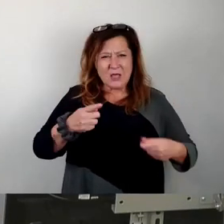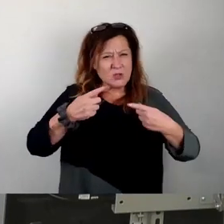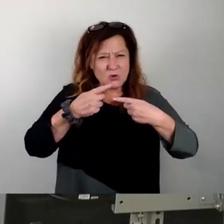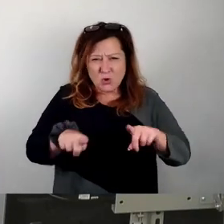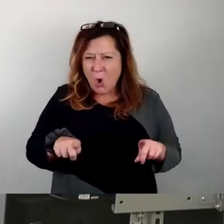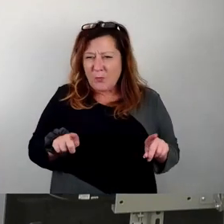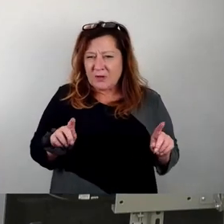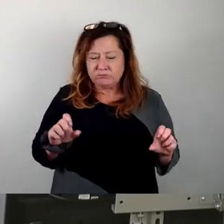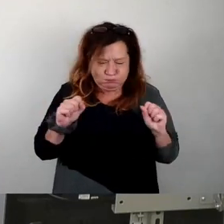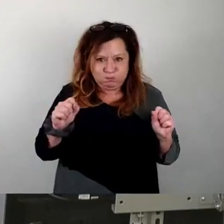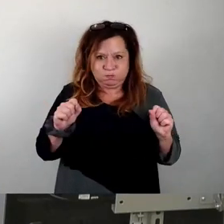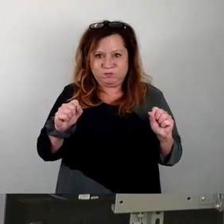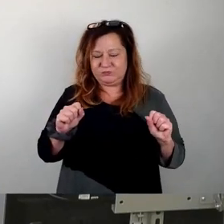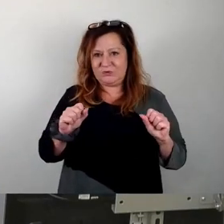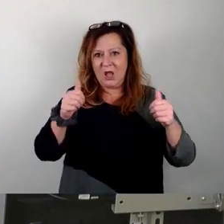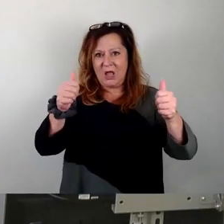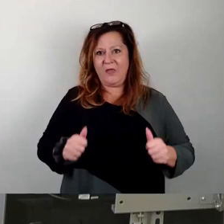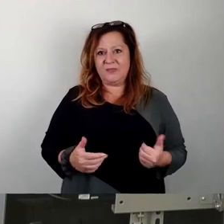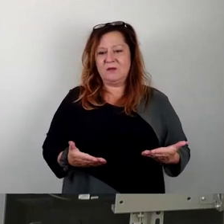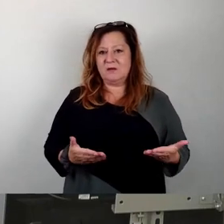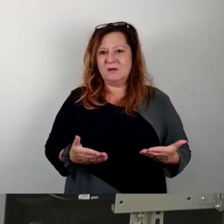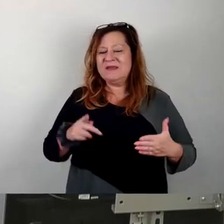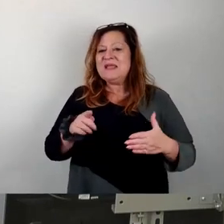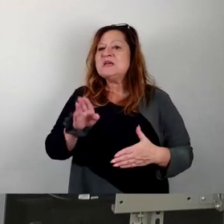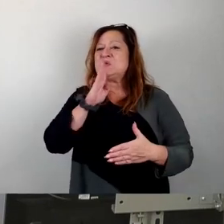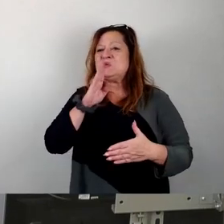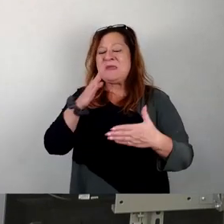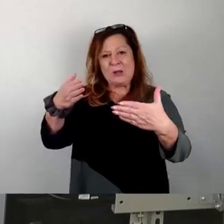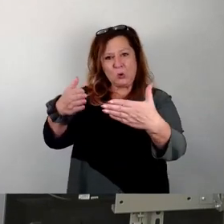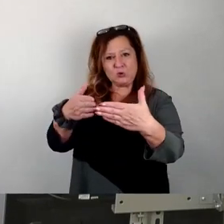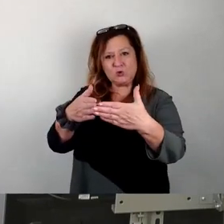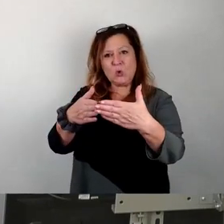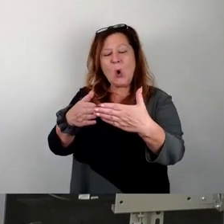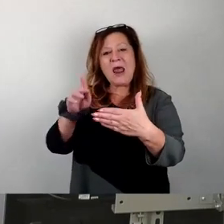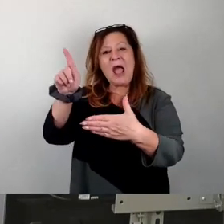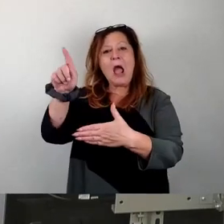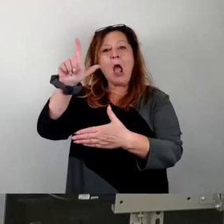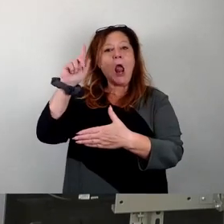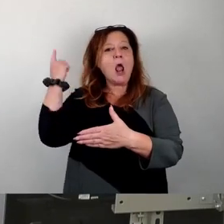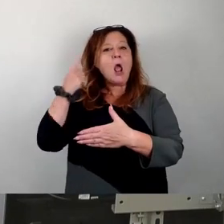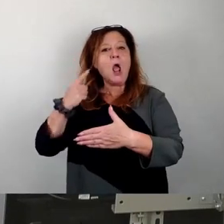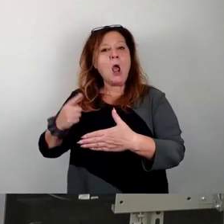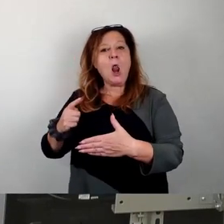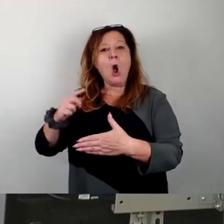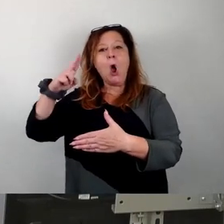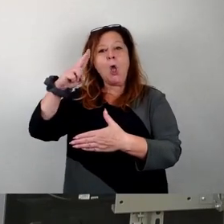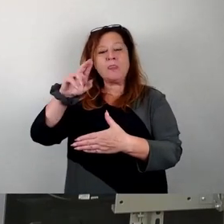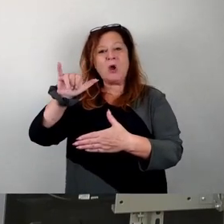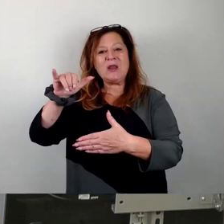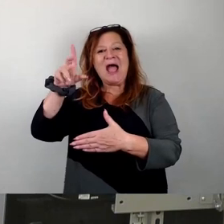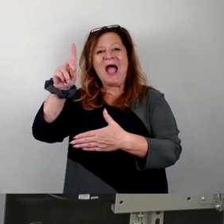Afterantrags. Die Speakers Corner ist eine Ecke am Londoner Hyde Park, in welcher nach Parlamentsbeschluss